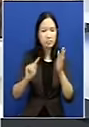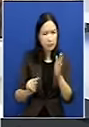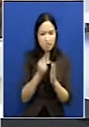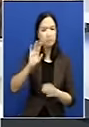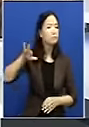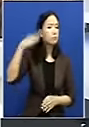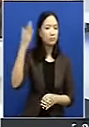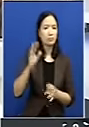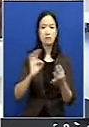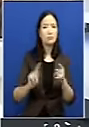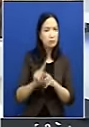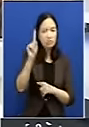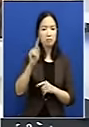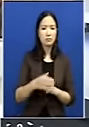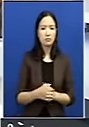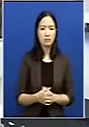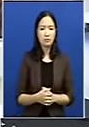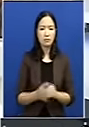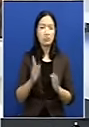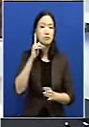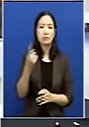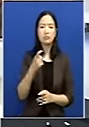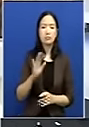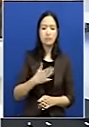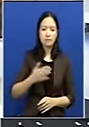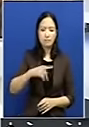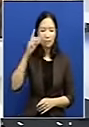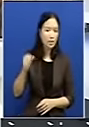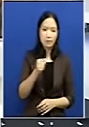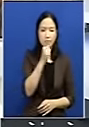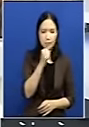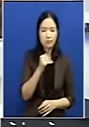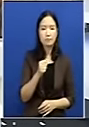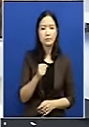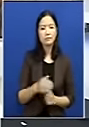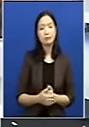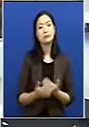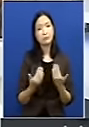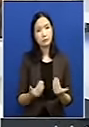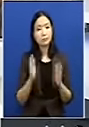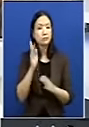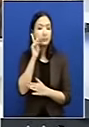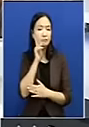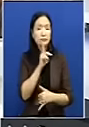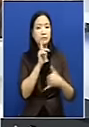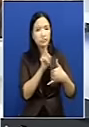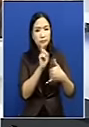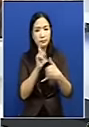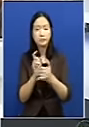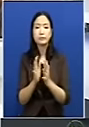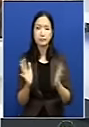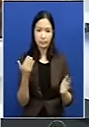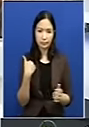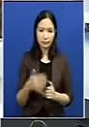องนี้ก่อนเลยเป็นเรื่องแรก ใช่ค่ะไม่รอให้นักข่าวถามเลยนะคะมาถึงคว้าไมค์พูดเลยแต่วันนี้นักข่าวก็ได้ถามนายกเยอะไปพอสม